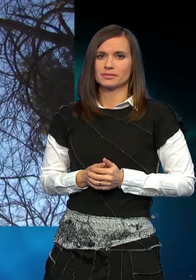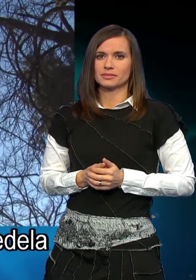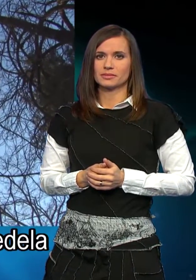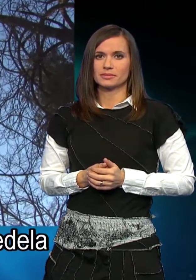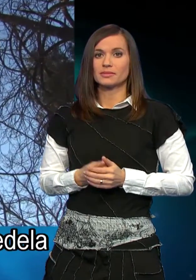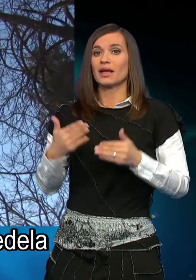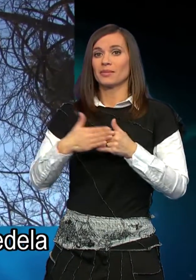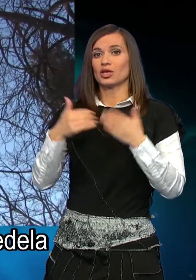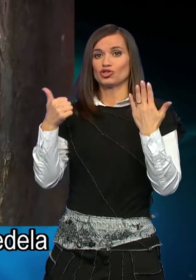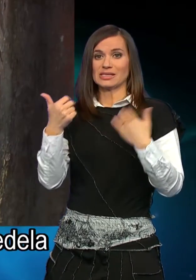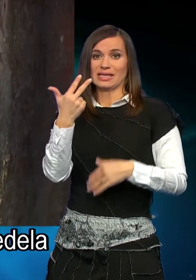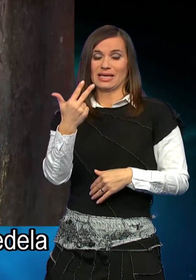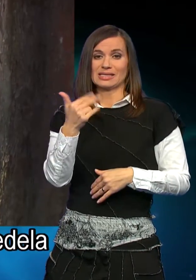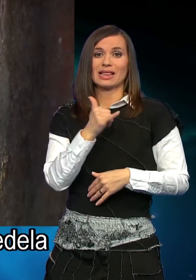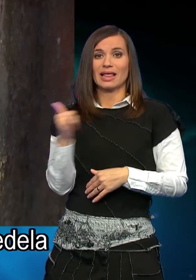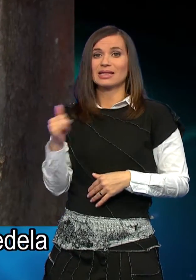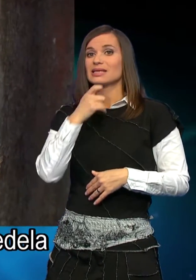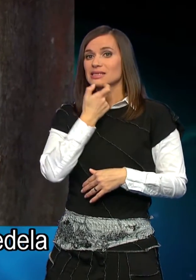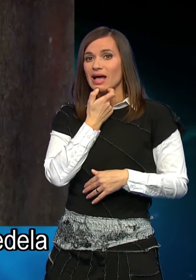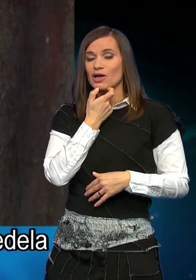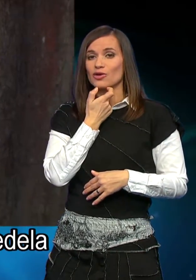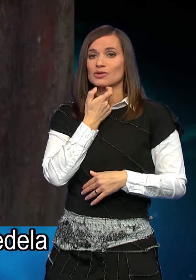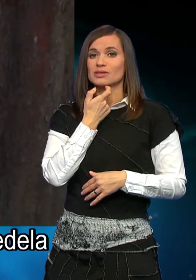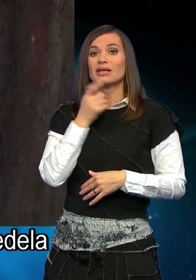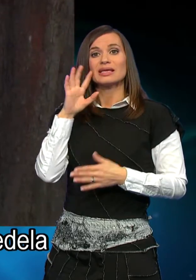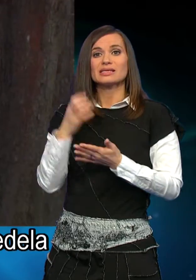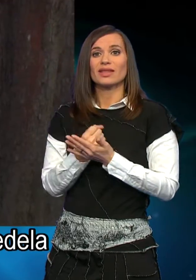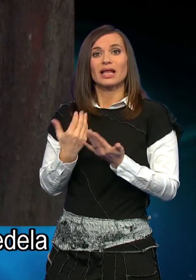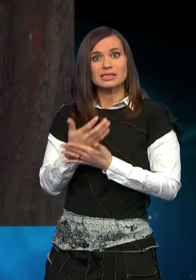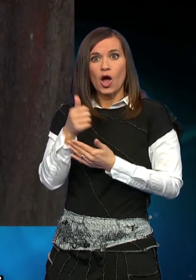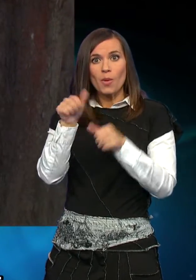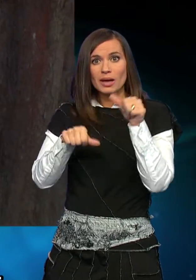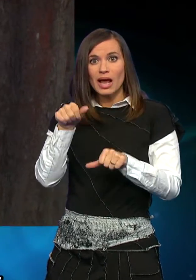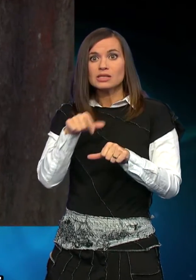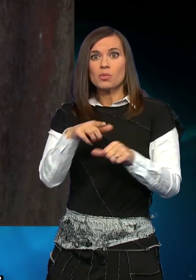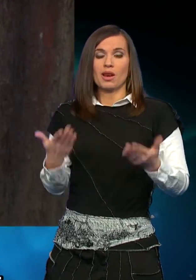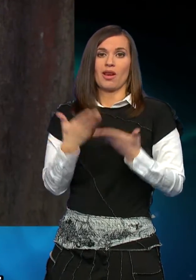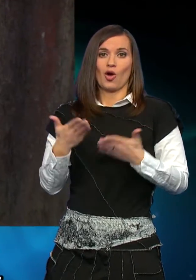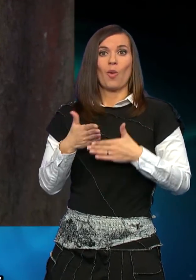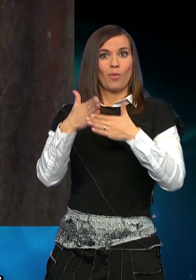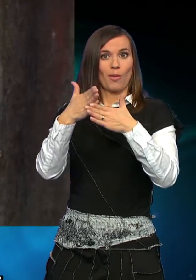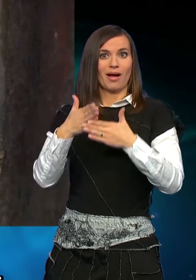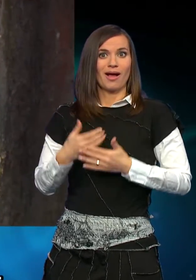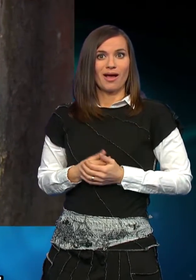Pri 36 letih starosti je izvedela za operacijo, ki bi lahko pomagala.